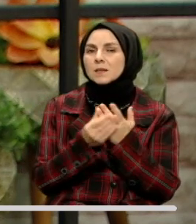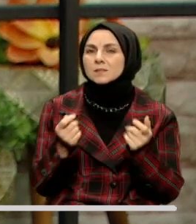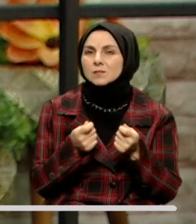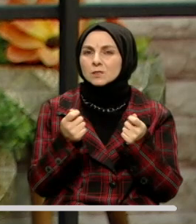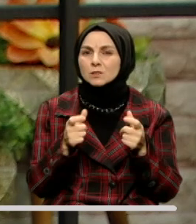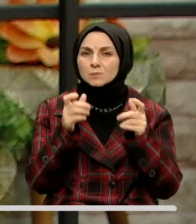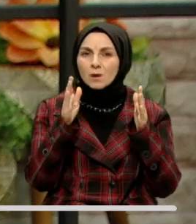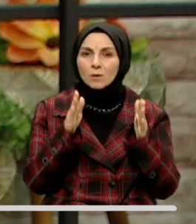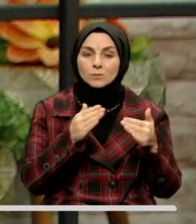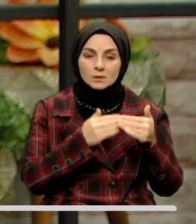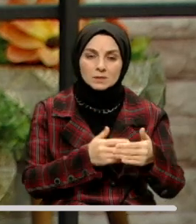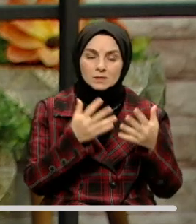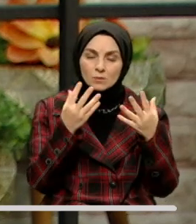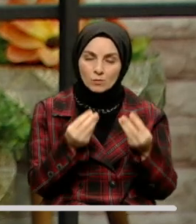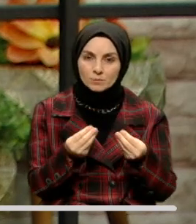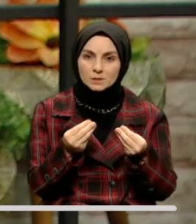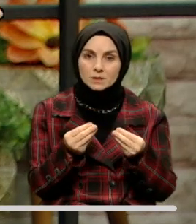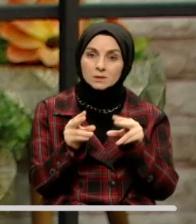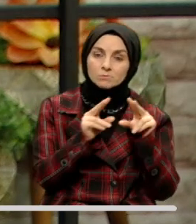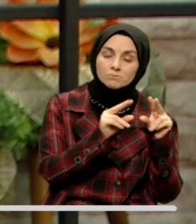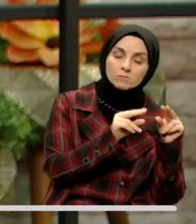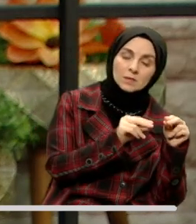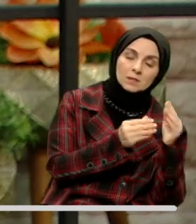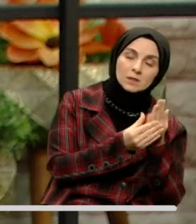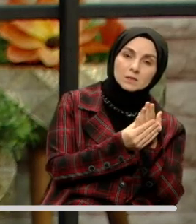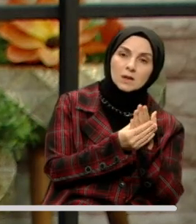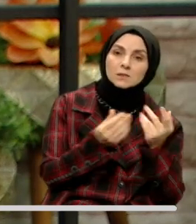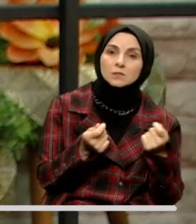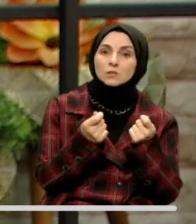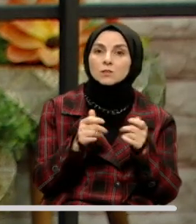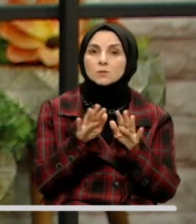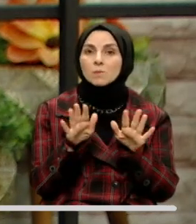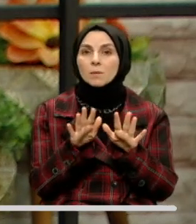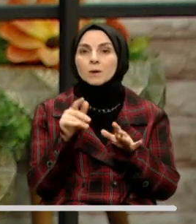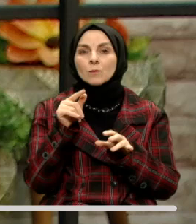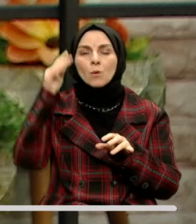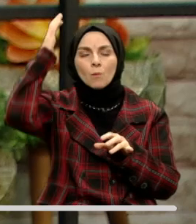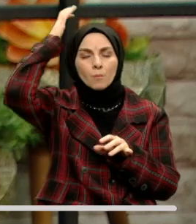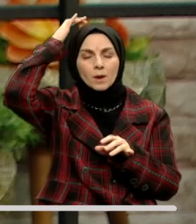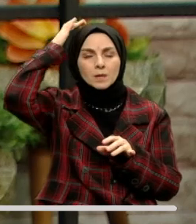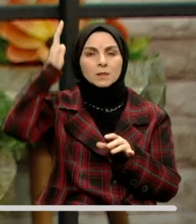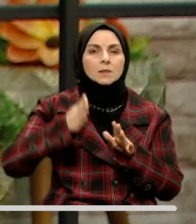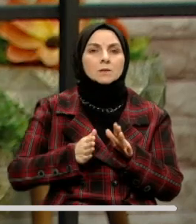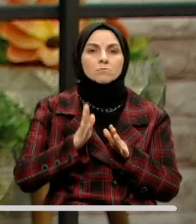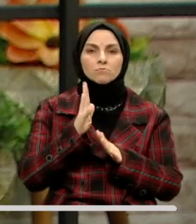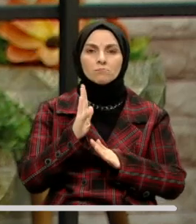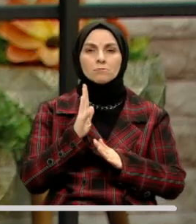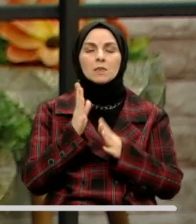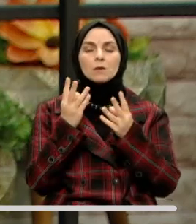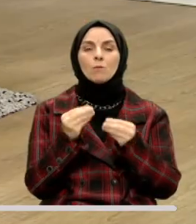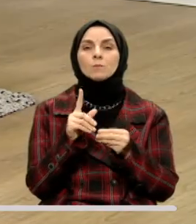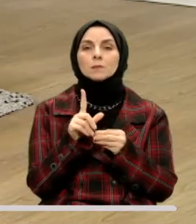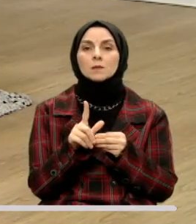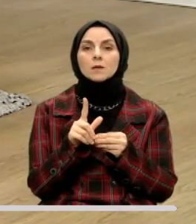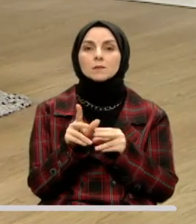ortamının kurulması, yatarak ders çalışmamak, bu beyin sapının dik durması gerekiyor. Yattığımızda bir süre sonra vücut